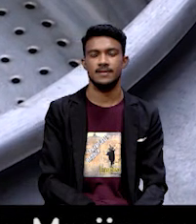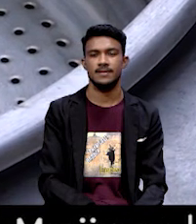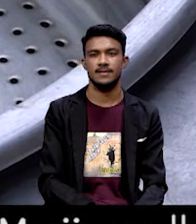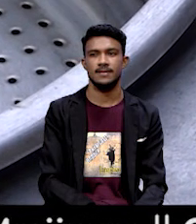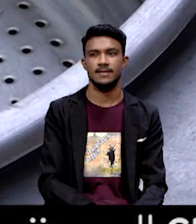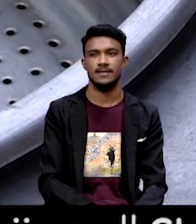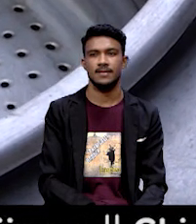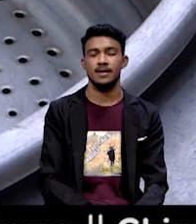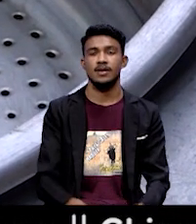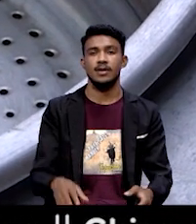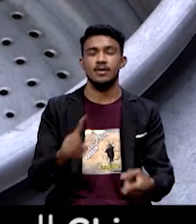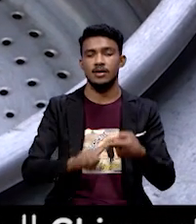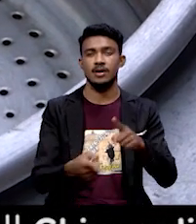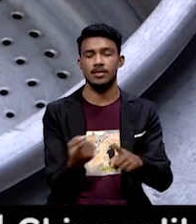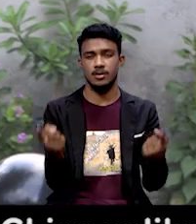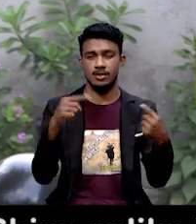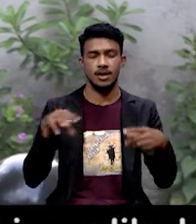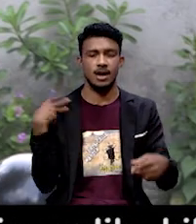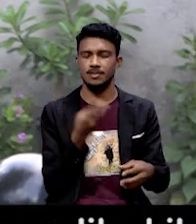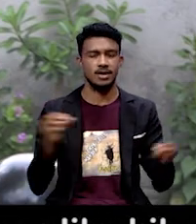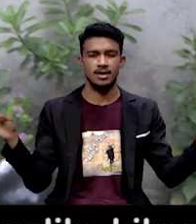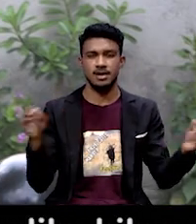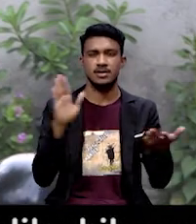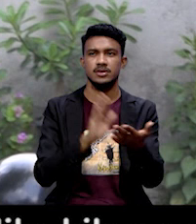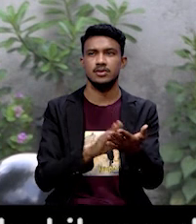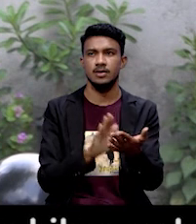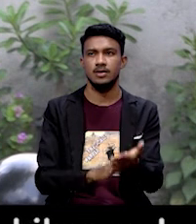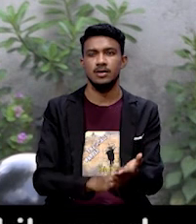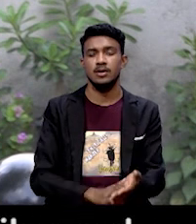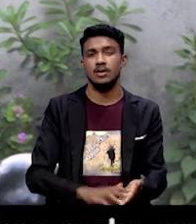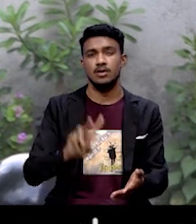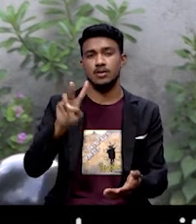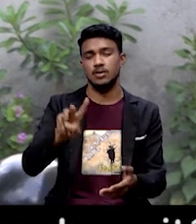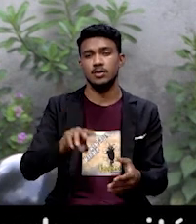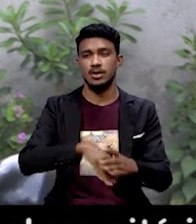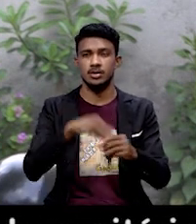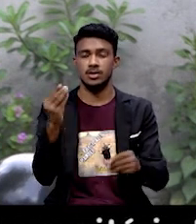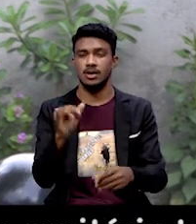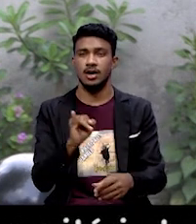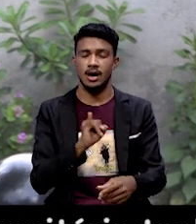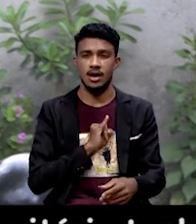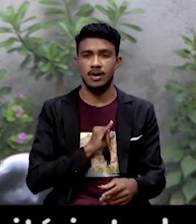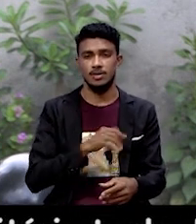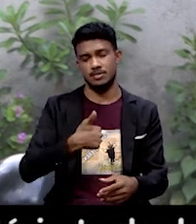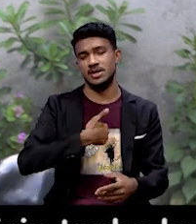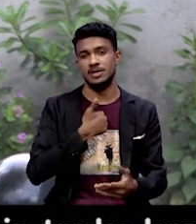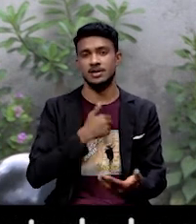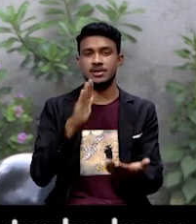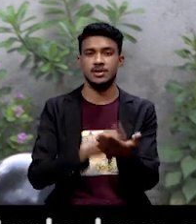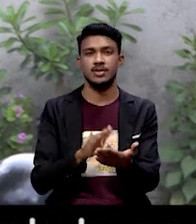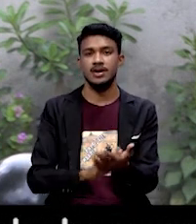sekolah ma lor mai lai ami lai sekolah hutu ne nen ro sira sai hau mai sir sekolah yang harapet babu ka